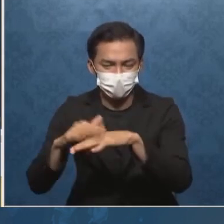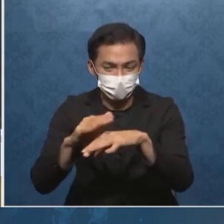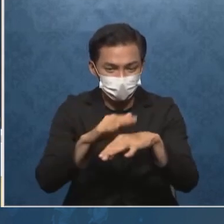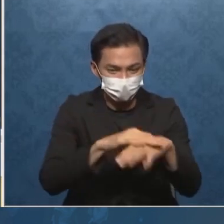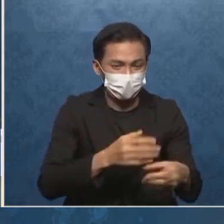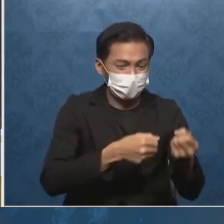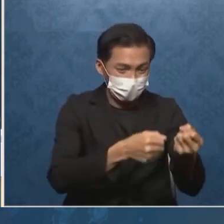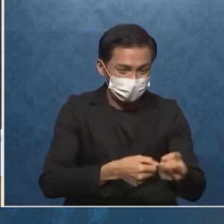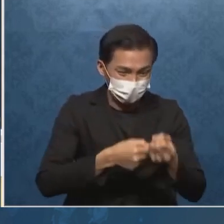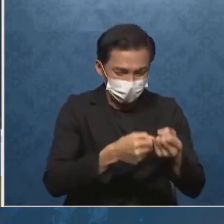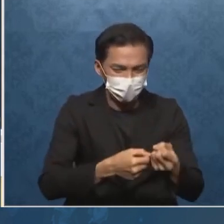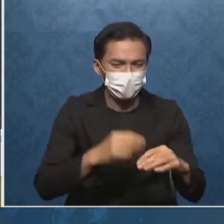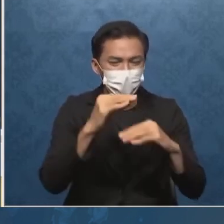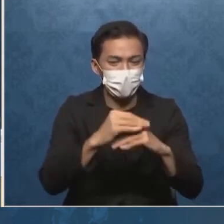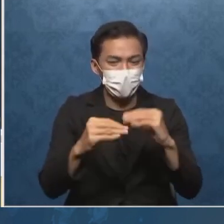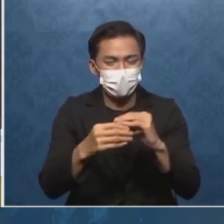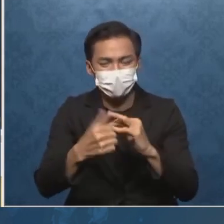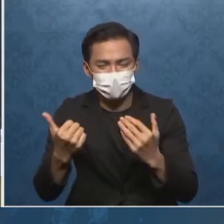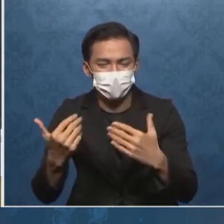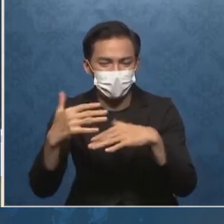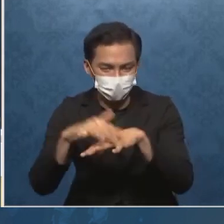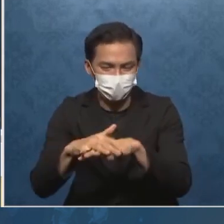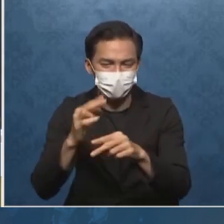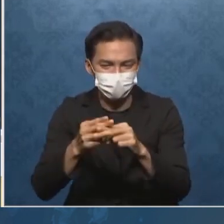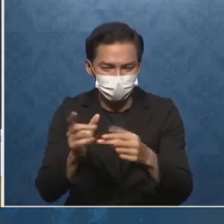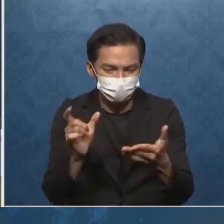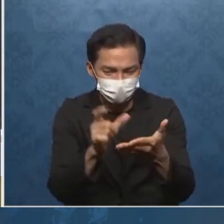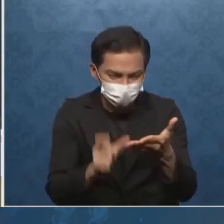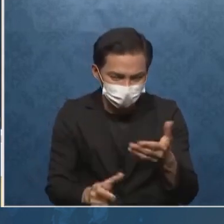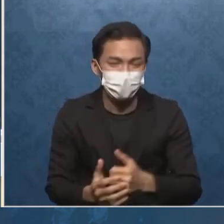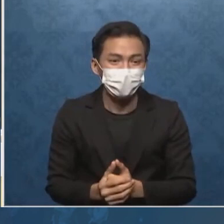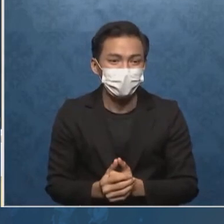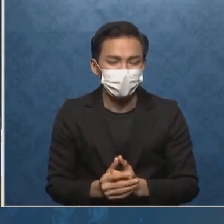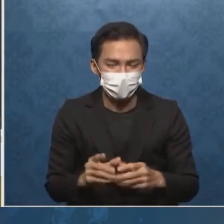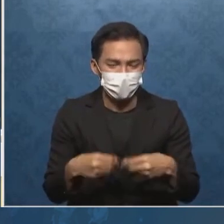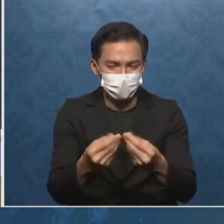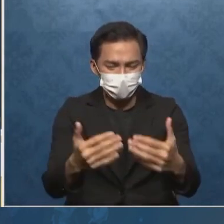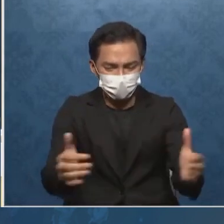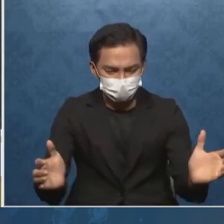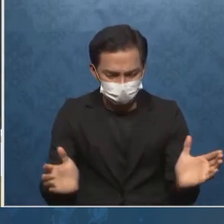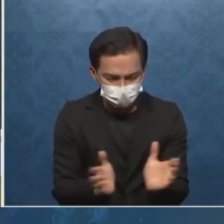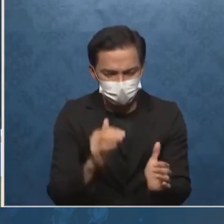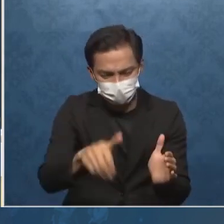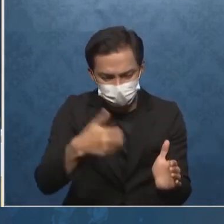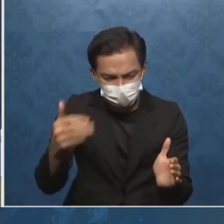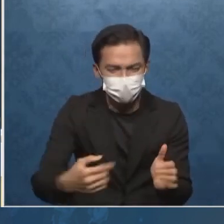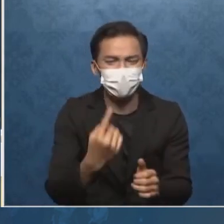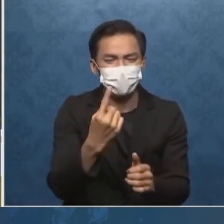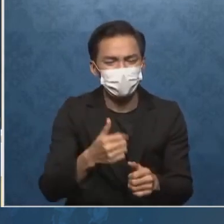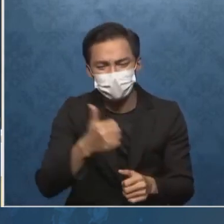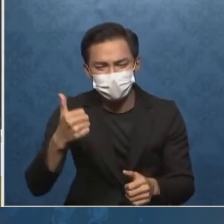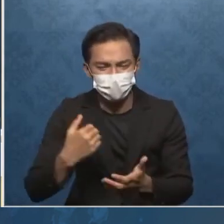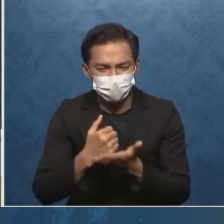เกษตรกรที่ร่วมโครงการอื่นมาใส่พอมาใส่แล้วปัจจัยตามผลิตก็ไม่เสาให้สนองเพียงอย่างเดียวนะครับอย่างนี้